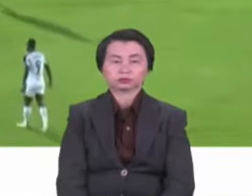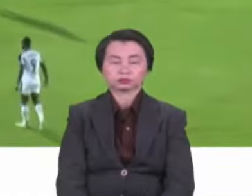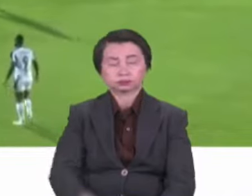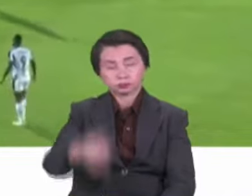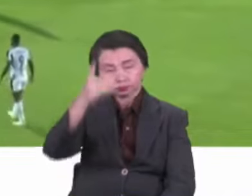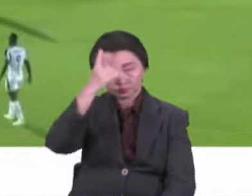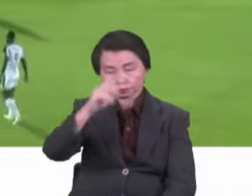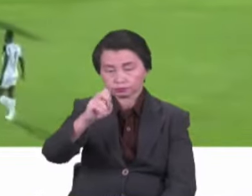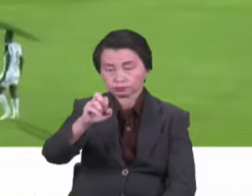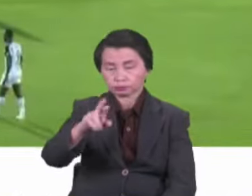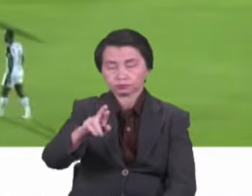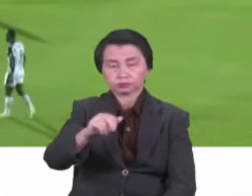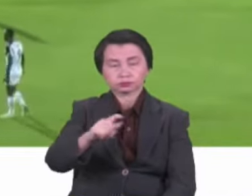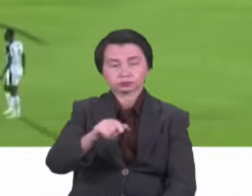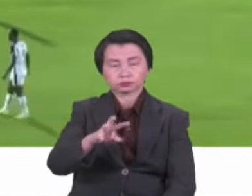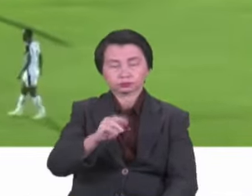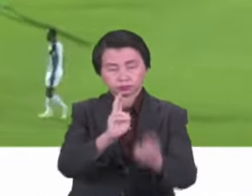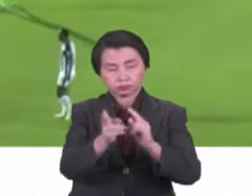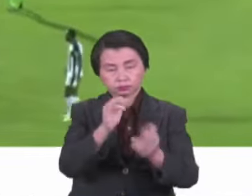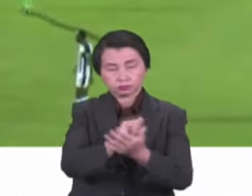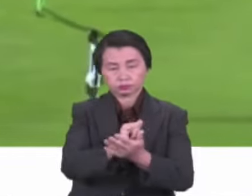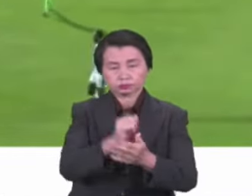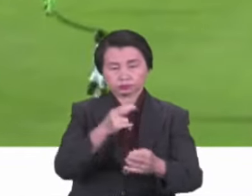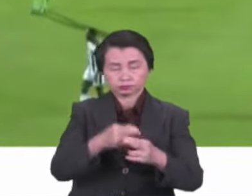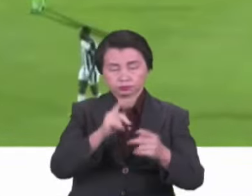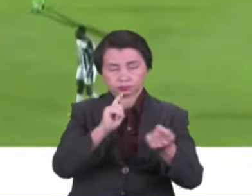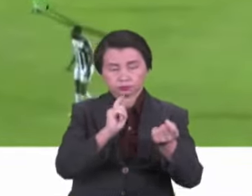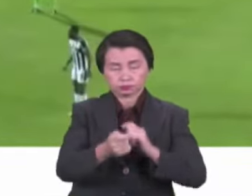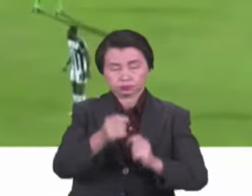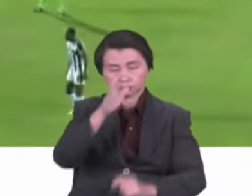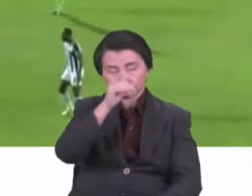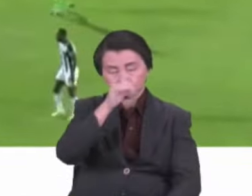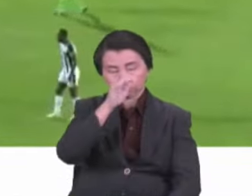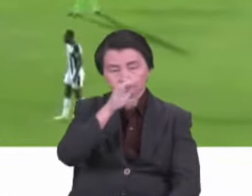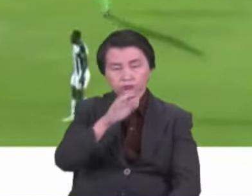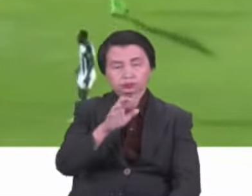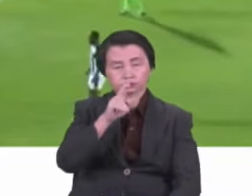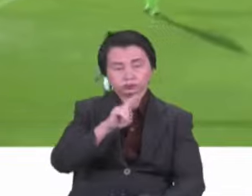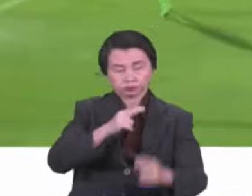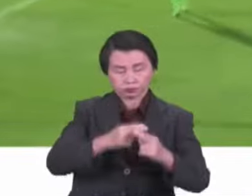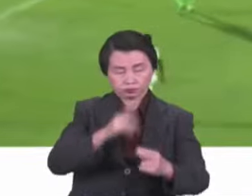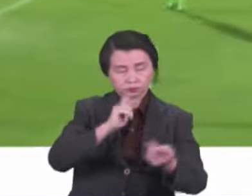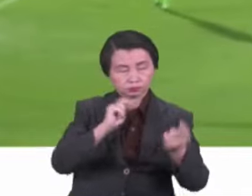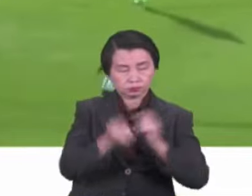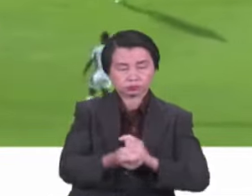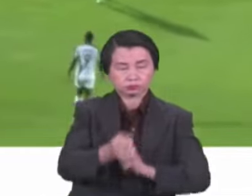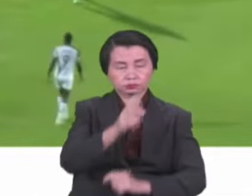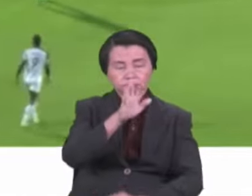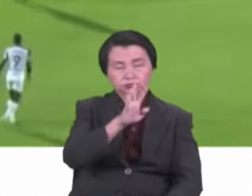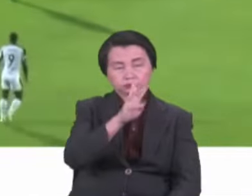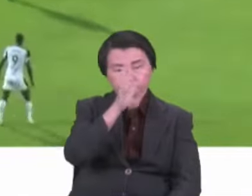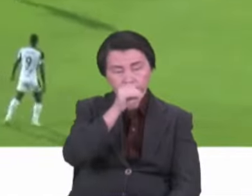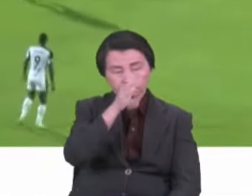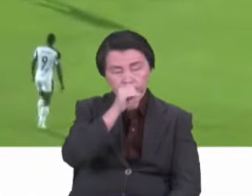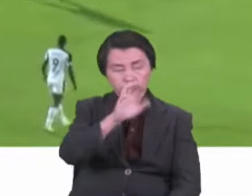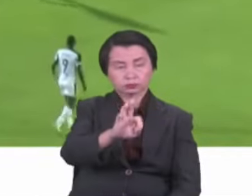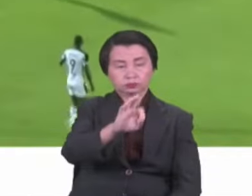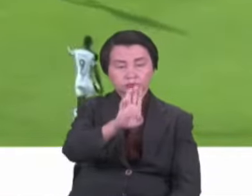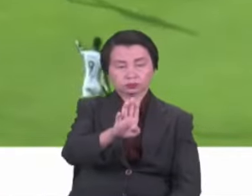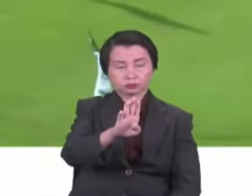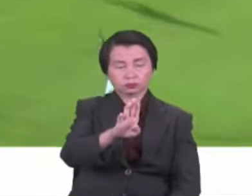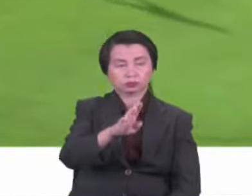Jelas Datuk Nur Azmi, seiring dengan perubahan itu, nama pasukan negeri itu, Melaka United FC, juga akan ditukar kepada Melaka FC. Menerusi